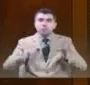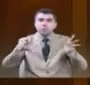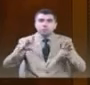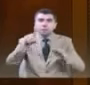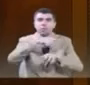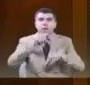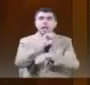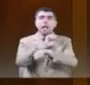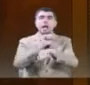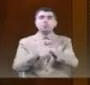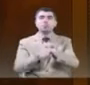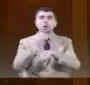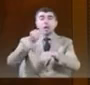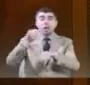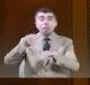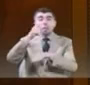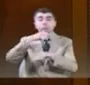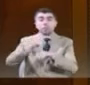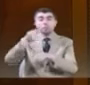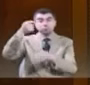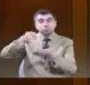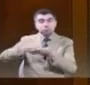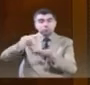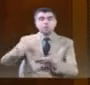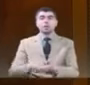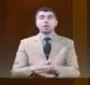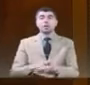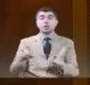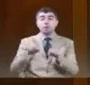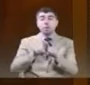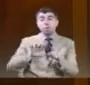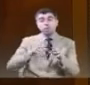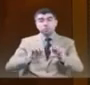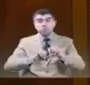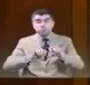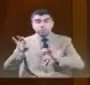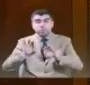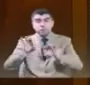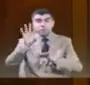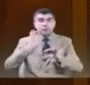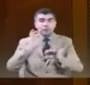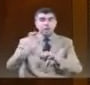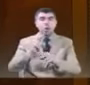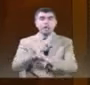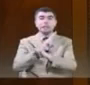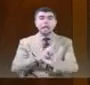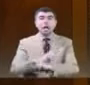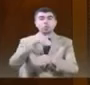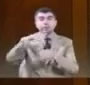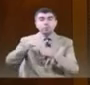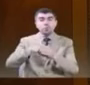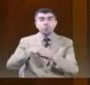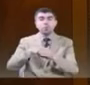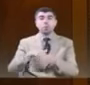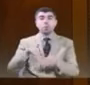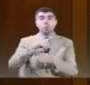الأجراء. إصلاح يقوي الجوانب المتعلقة بحكامة وشفافية التدبير صناديق التقاعد، يعني كيف عند من